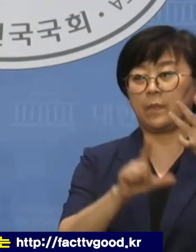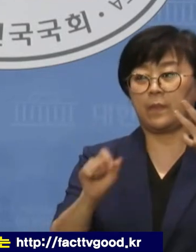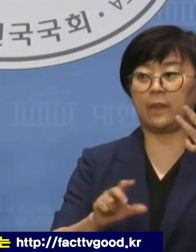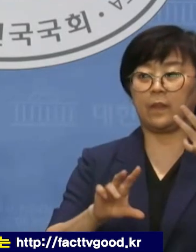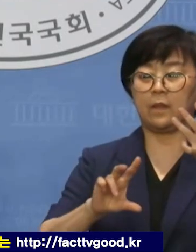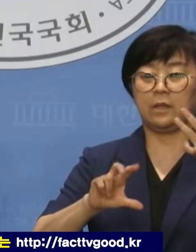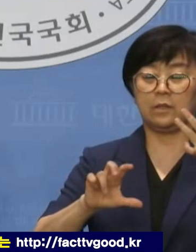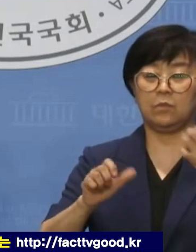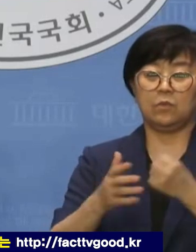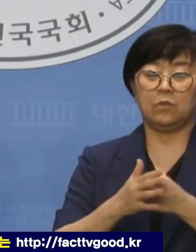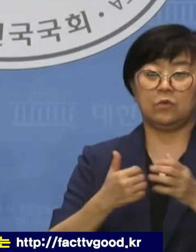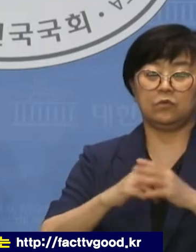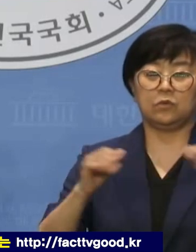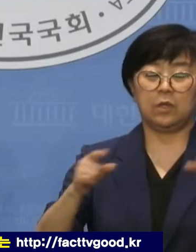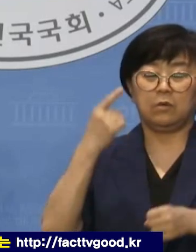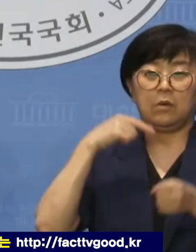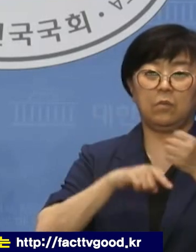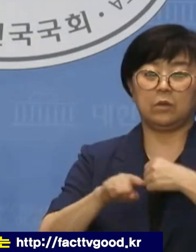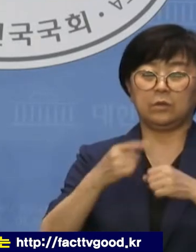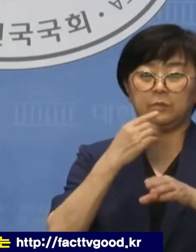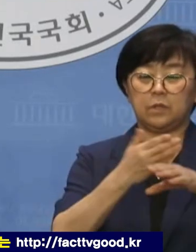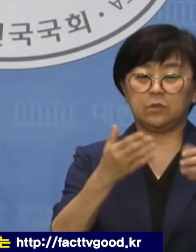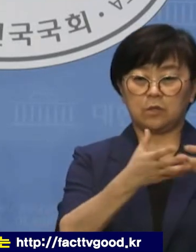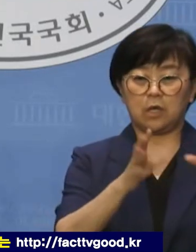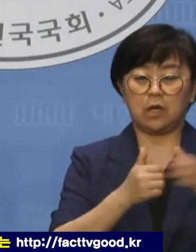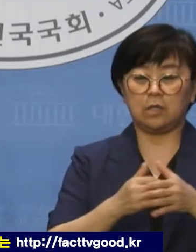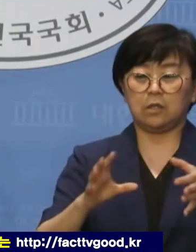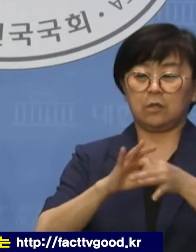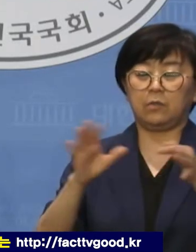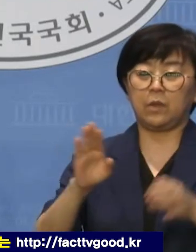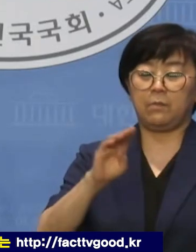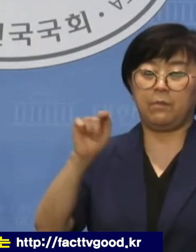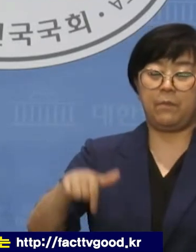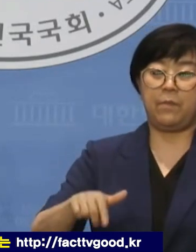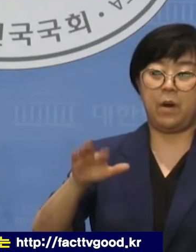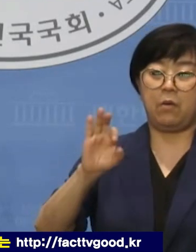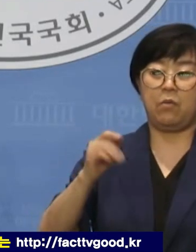8월 25일 국회 과방위 더불어민주당 및 무소속